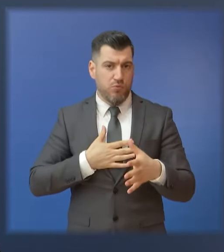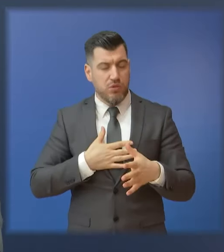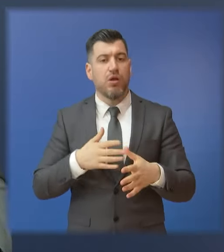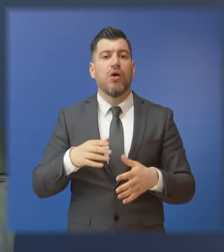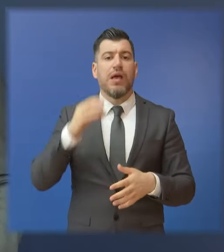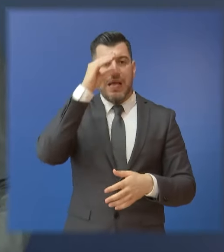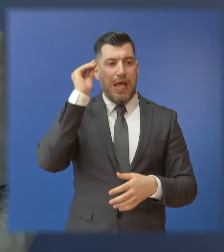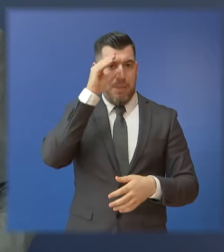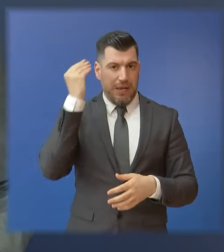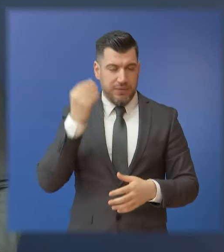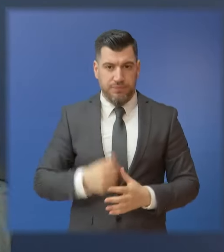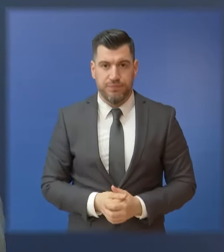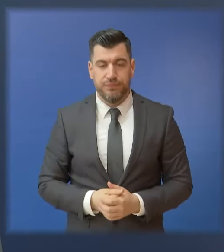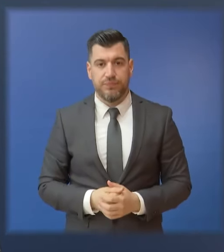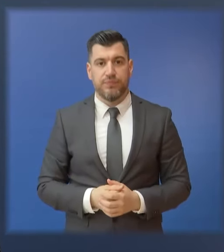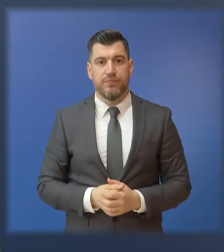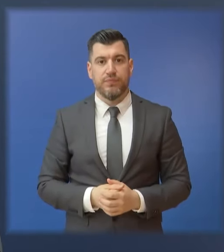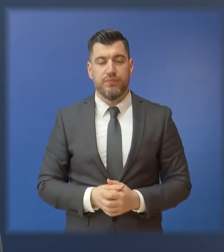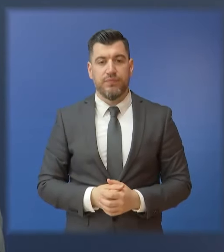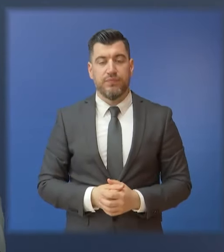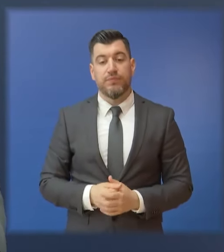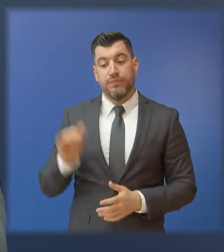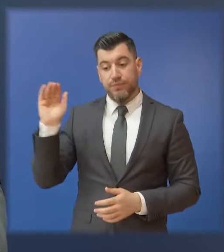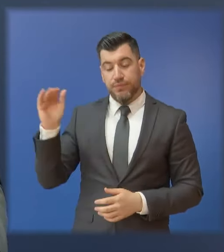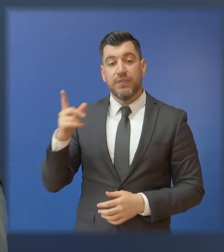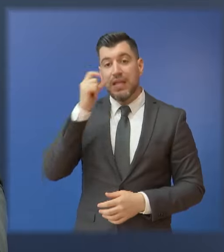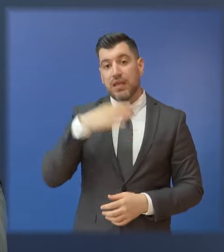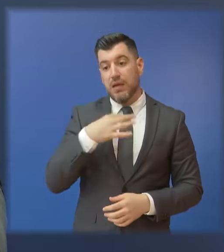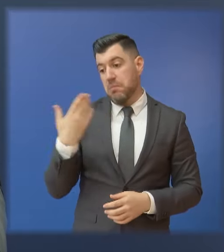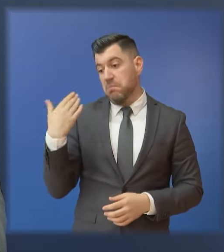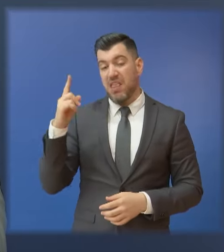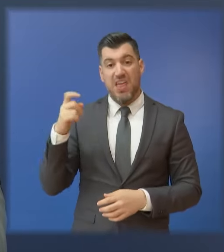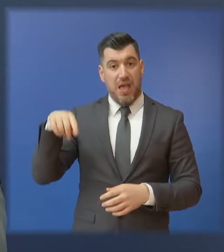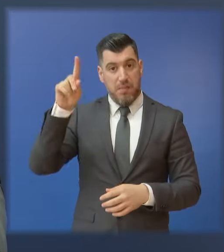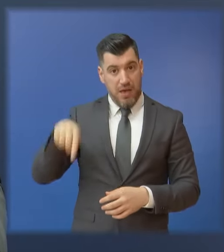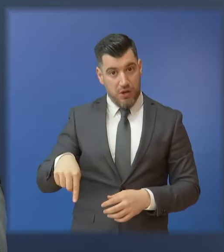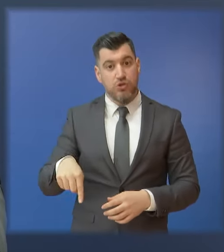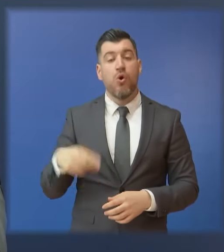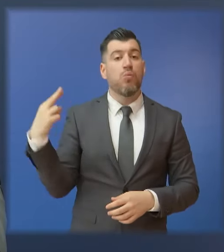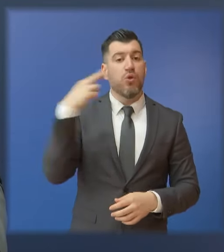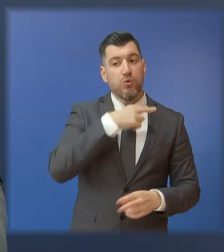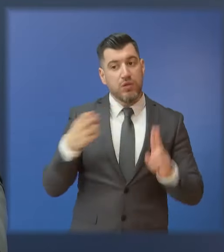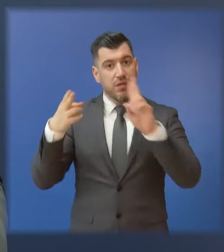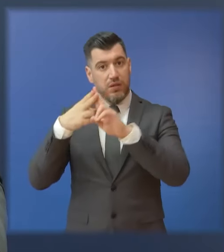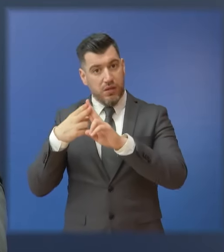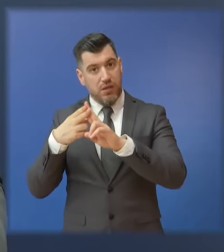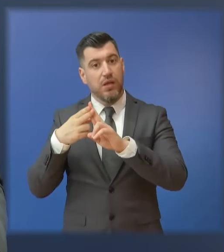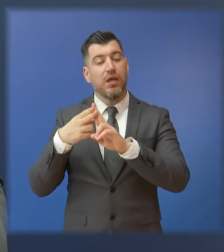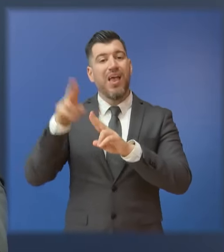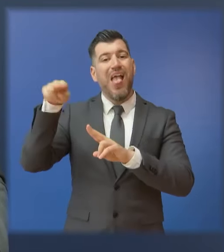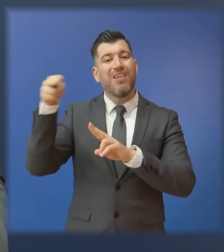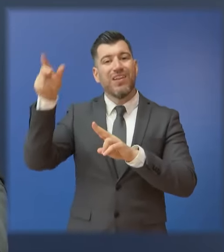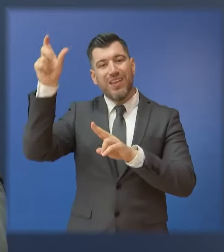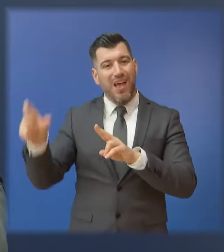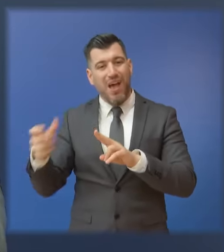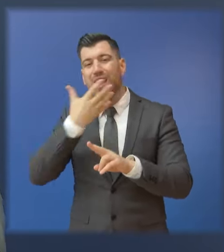καλό μεσημέρι κύριε εκπρόσωπε πριν από 10 μέρες ο πρωθυπουργός συνάντησε τον πατριάρχη βαρθολομαίο στην ελβετία θέλω να σας ρωτήσω αν σε